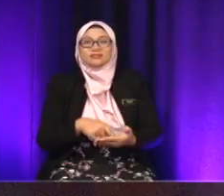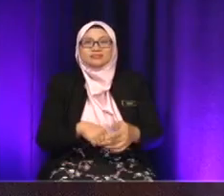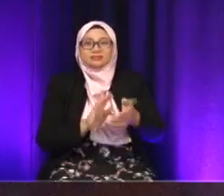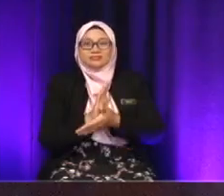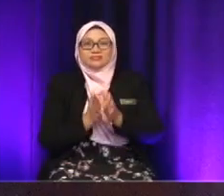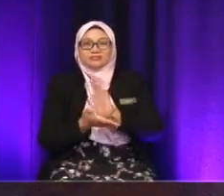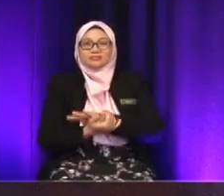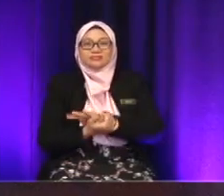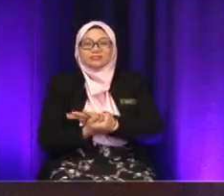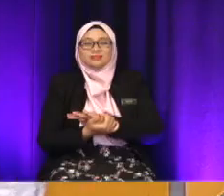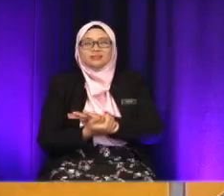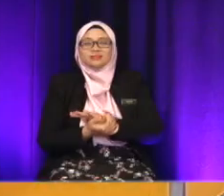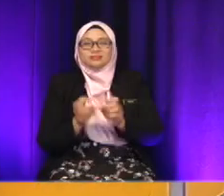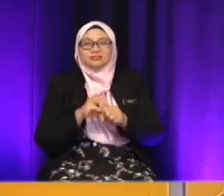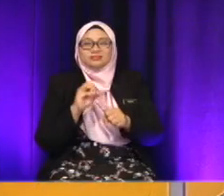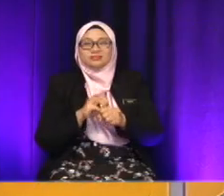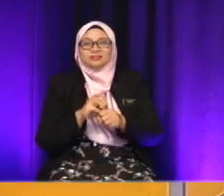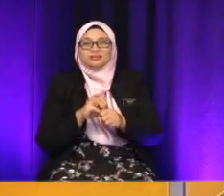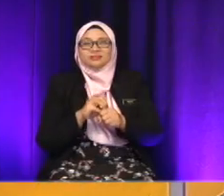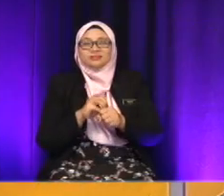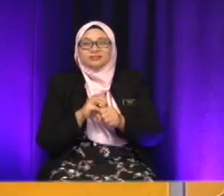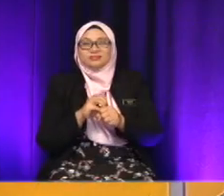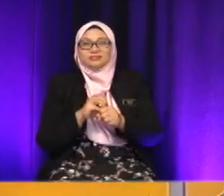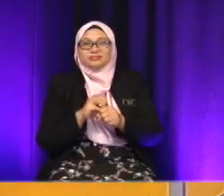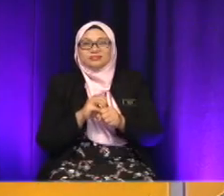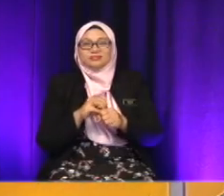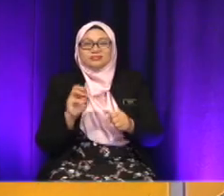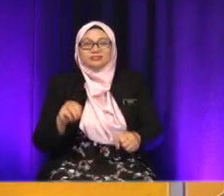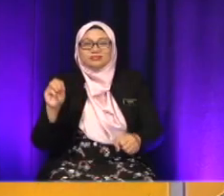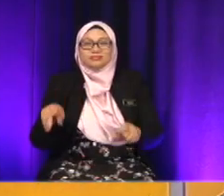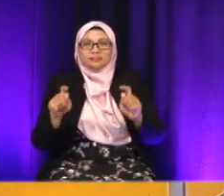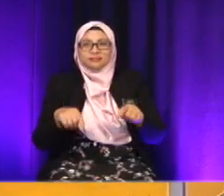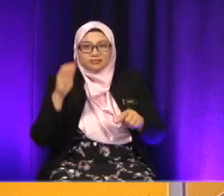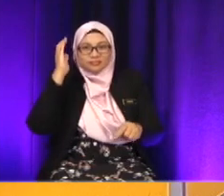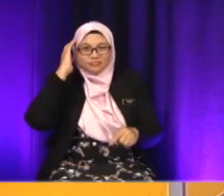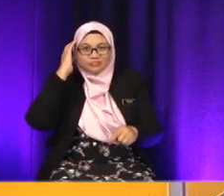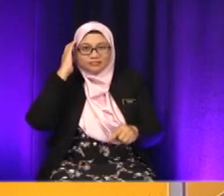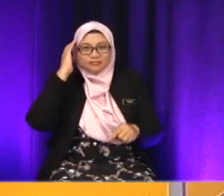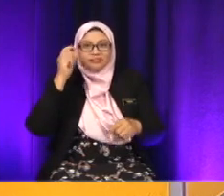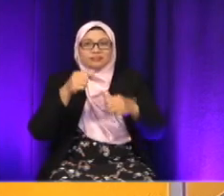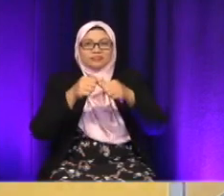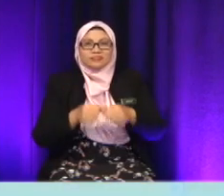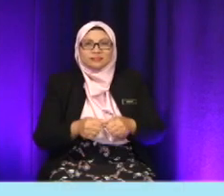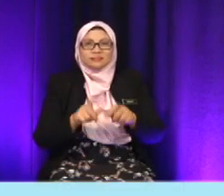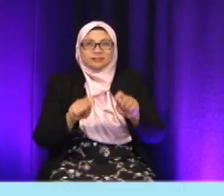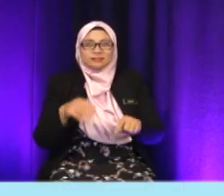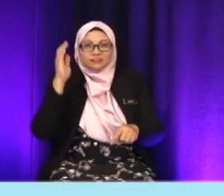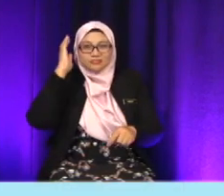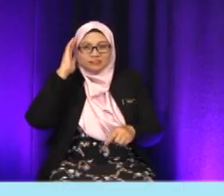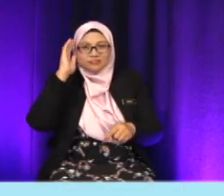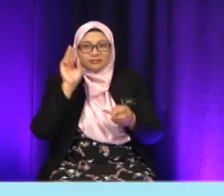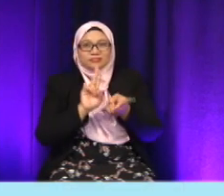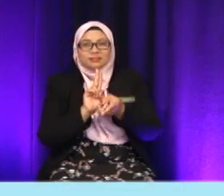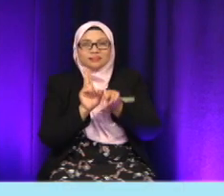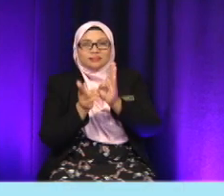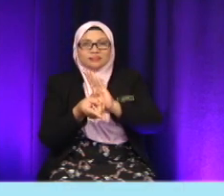kesimpulannya dalam pengatur cara murid-murid kene tahu Pomala Oke murid kalian tahu juga pembeli ubah pembeli ubah HD 2